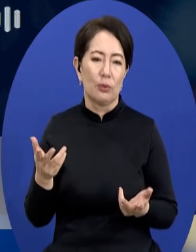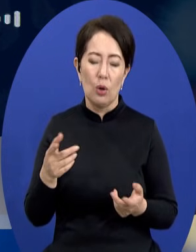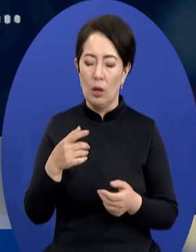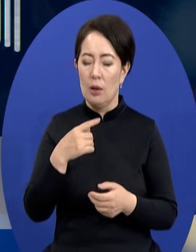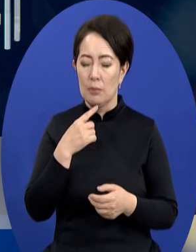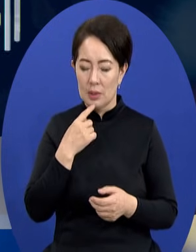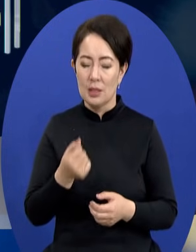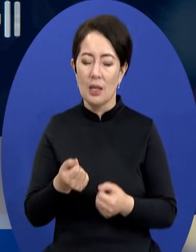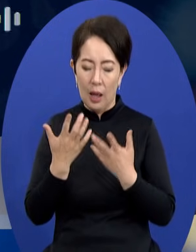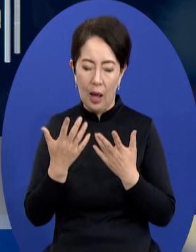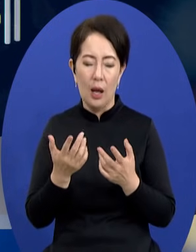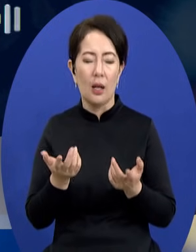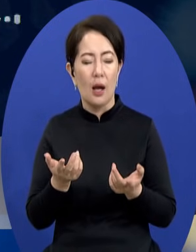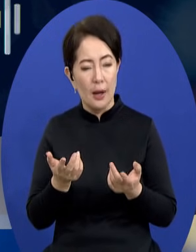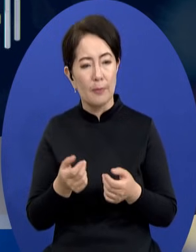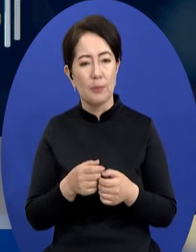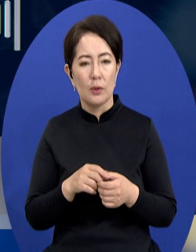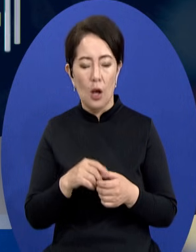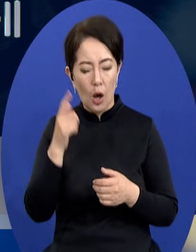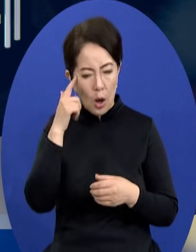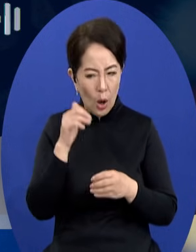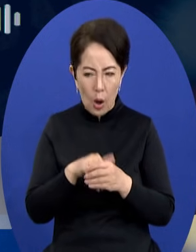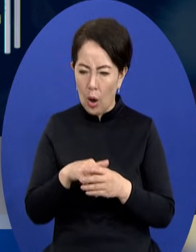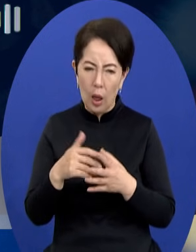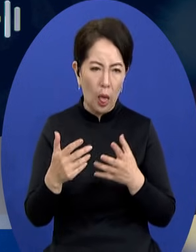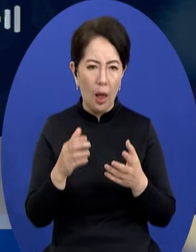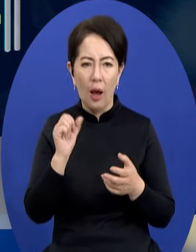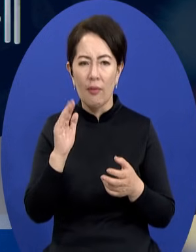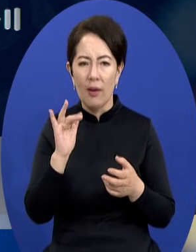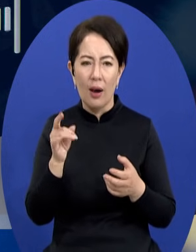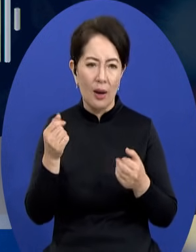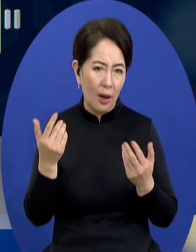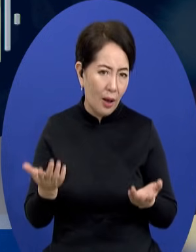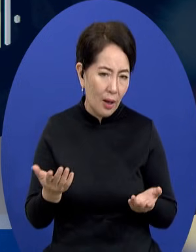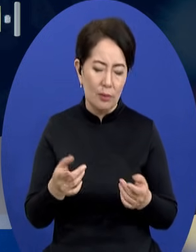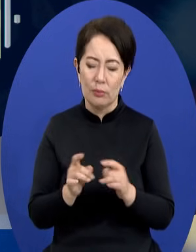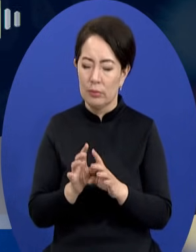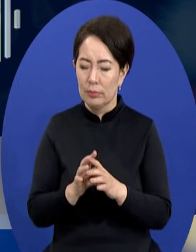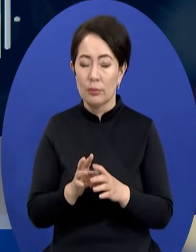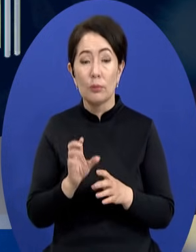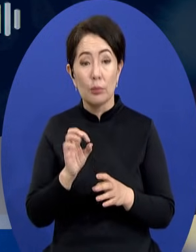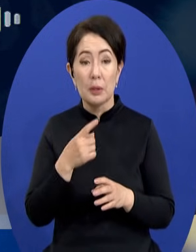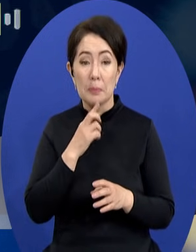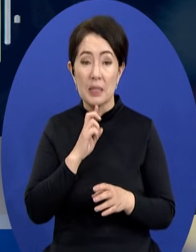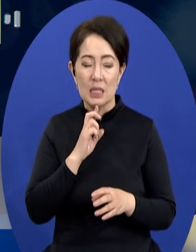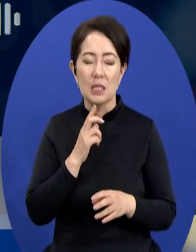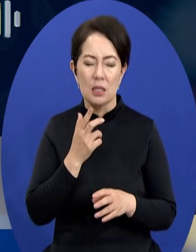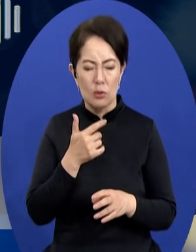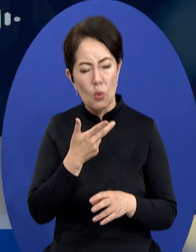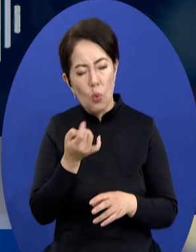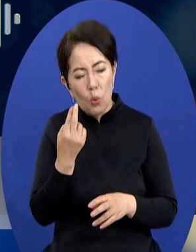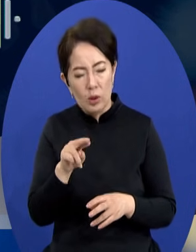нь гараад янз бүрийн одоо үйл ойлголцол гараад аваар асуудал гараад ингээд эхлэх юм бол маш их өндөр нэ гэсэн тийм л